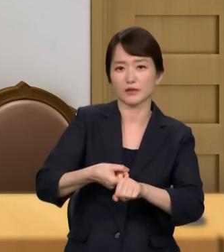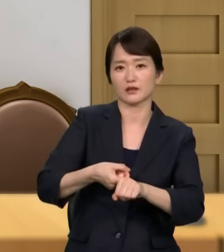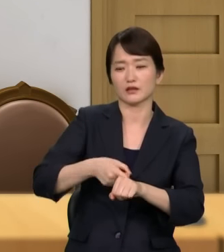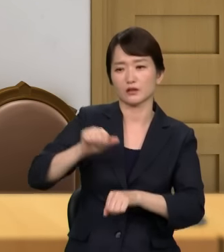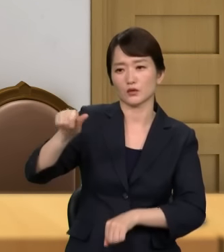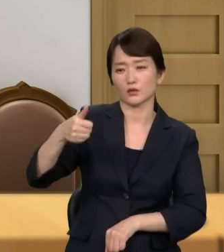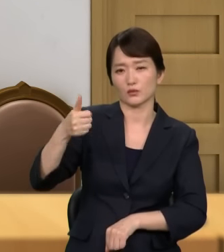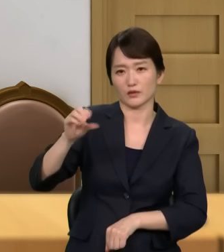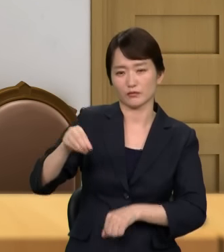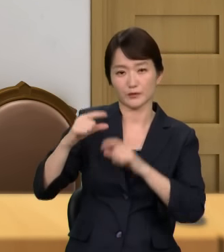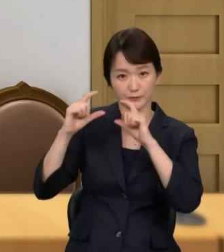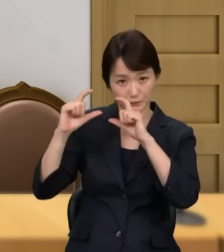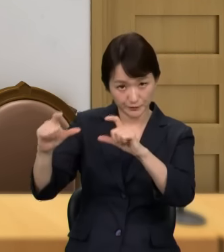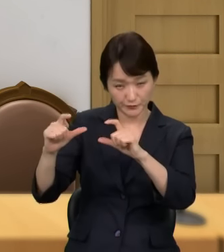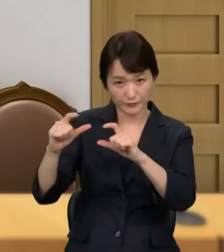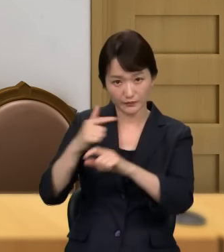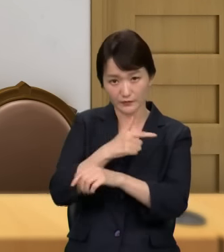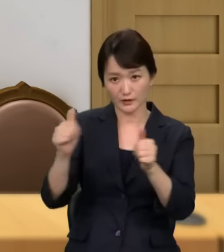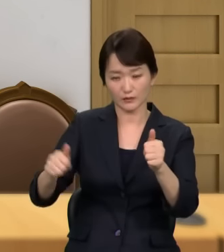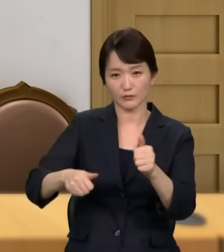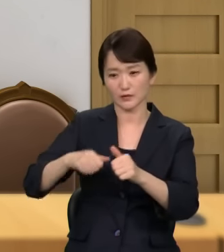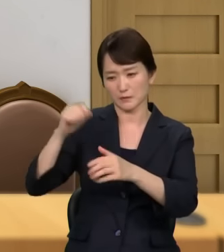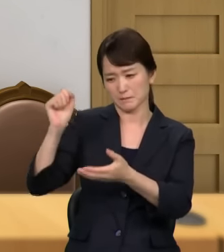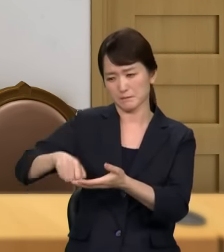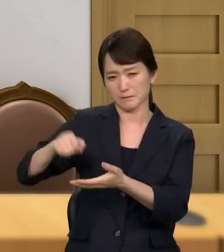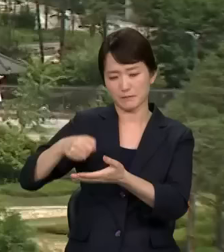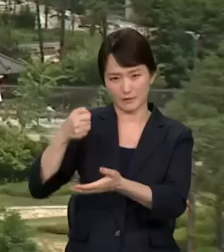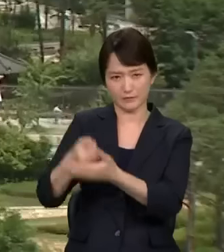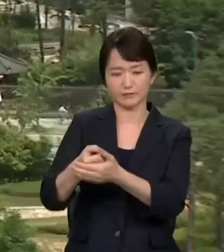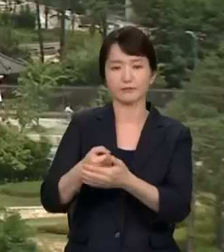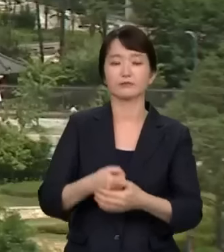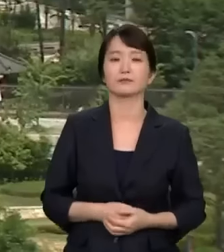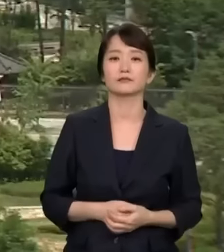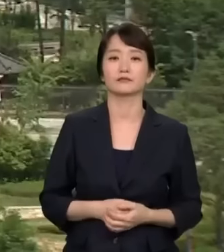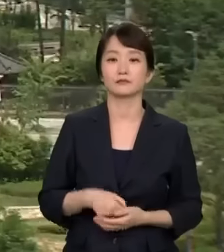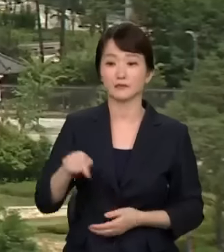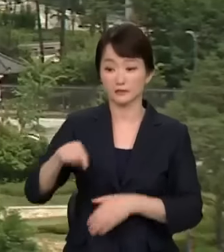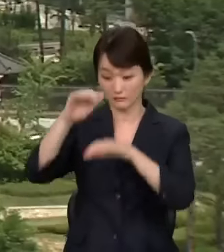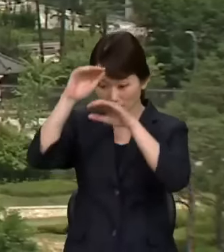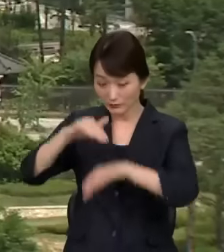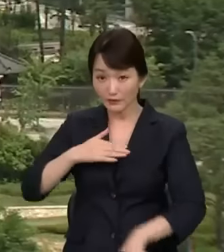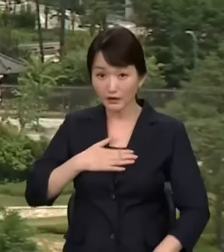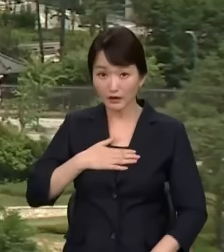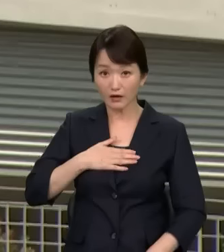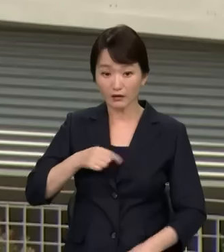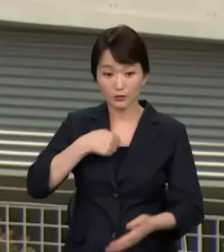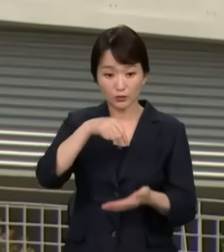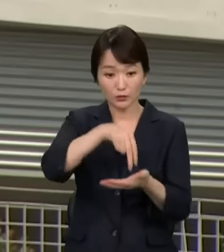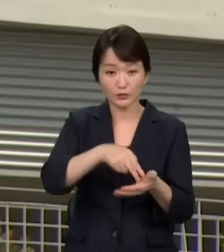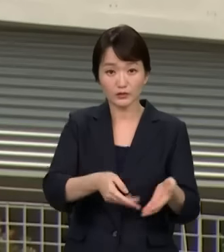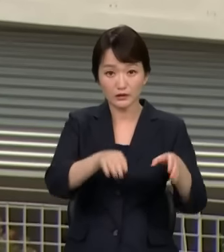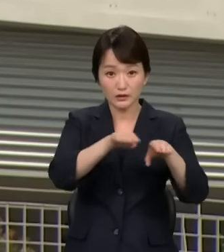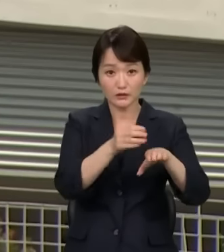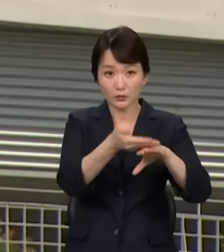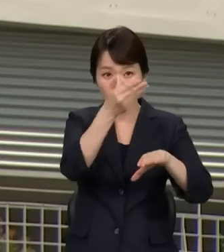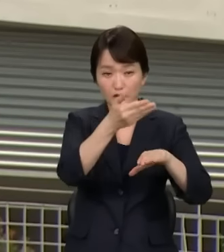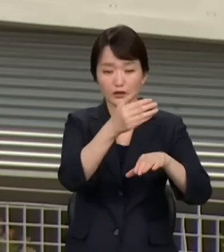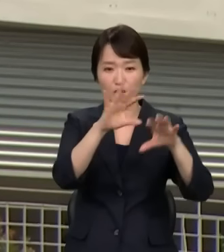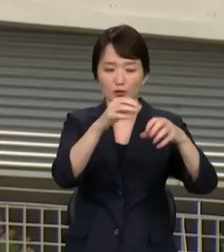원을 선고했고 대법원에서 판결이 확정됐습니다. 이 같은 사실이 알려지자 독립기념관의 상급기관인